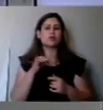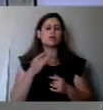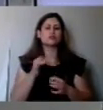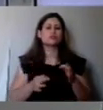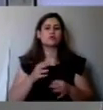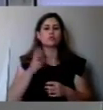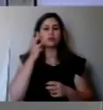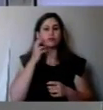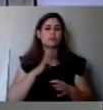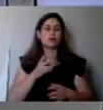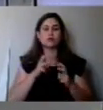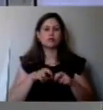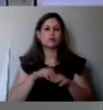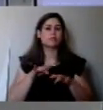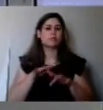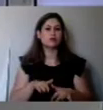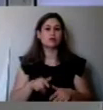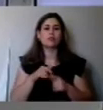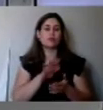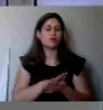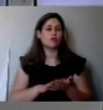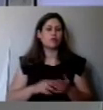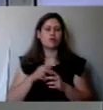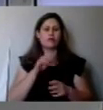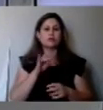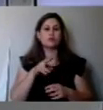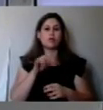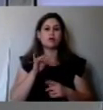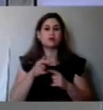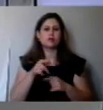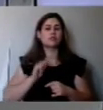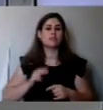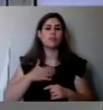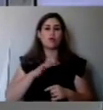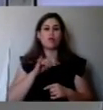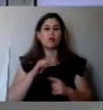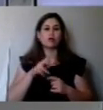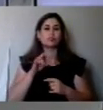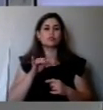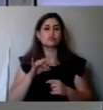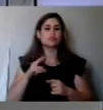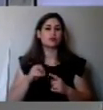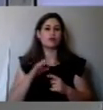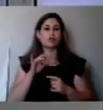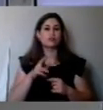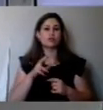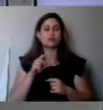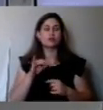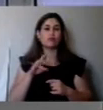столиці продовжують розглядати справу Владислава Мангера. Там працює мій колега, кореспондент Суспільного Володимир